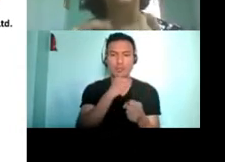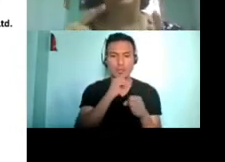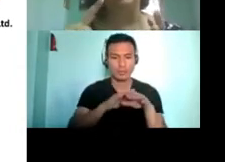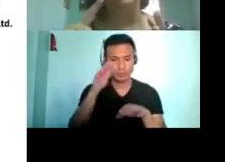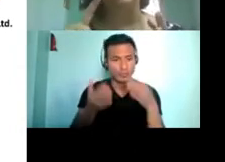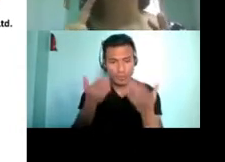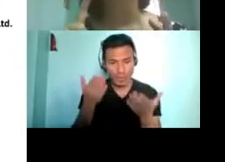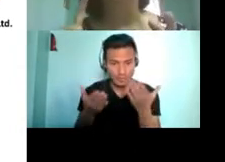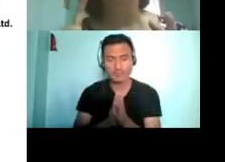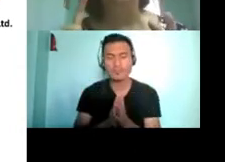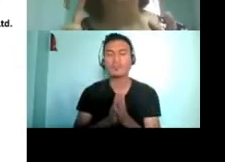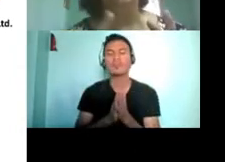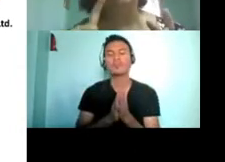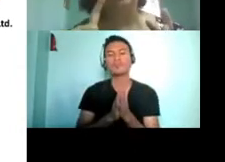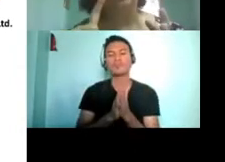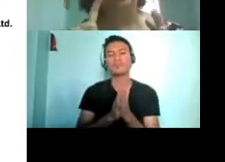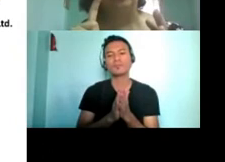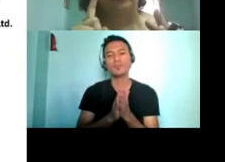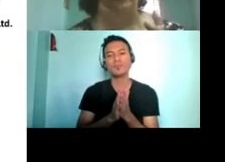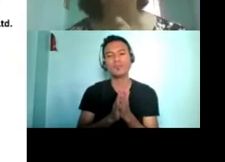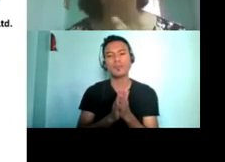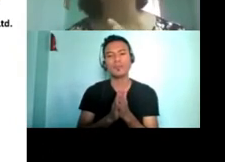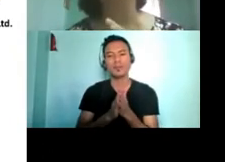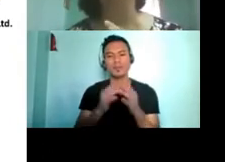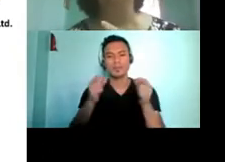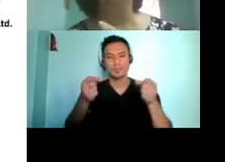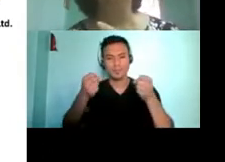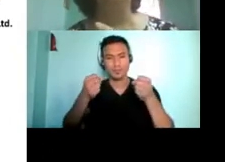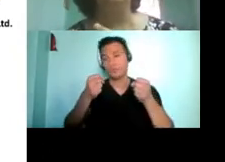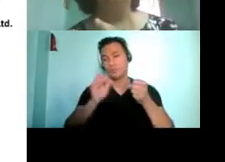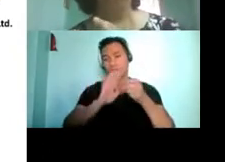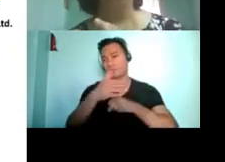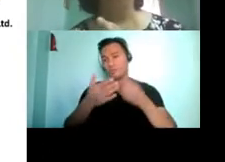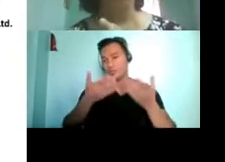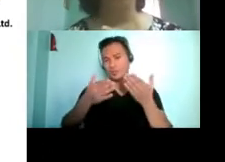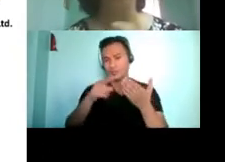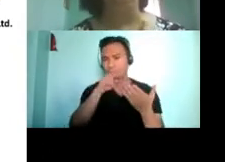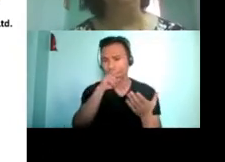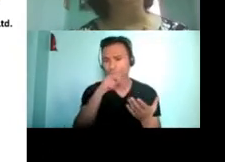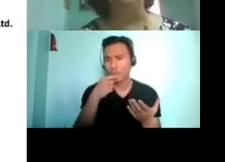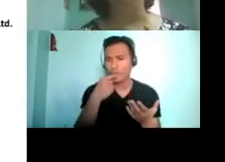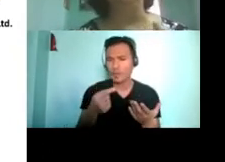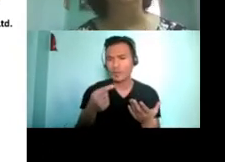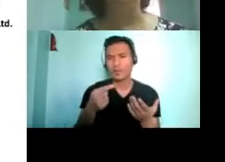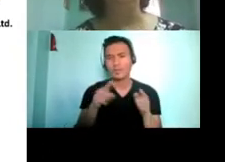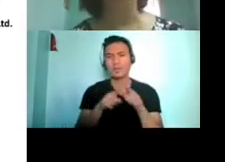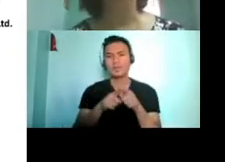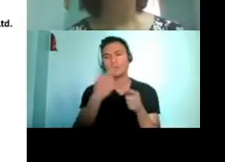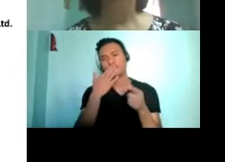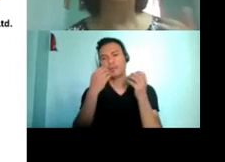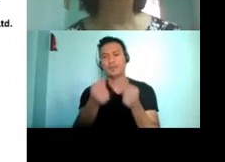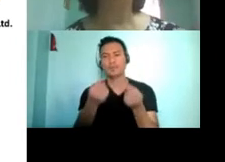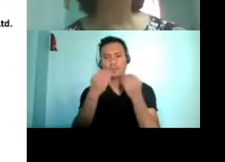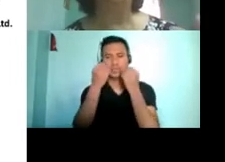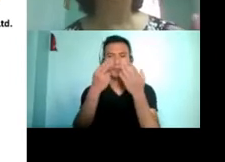हुनसक्छ हामीभन्दा के अरे पावरले ठुलो हुनसक्छ त्यो मान्छेले अलिकति बोलिदियो भने नि हामी चुप लागेर बस्न सिक्यौँ